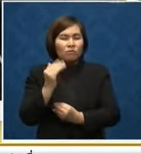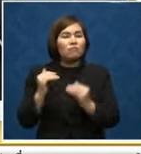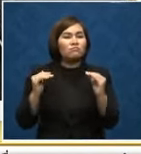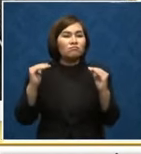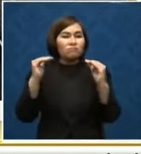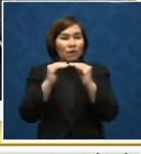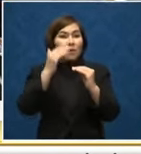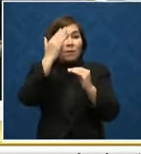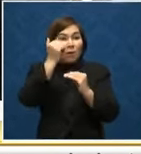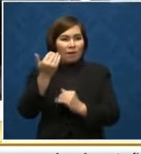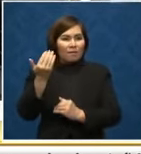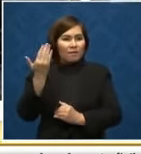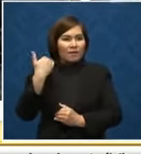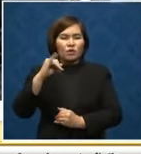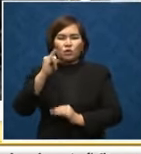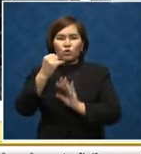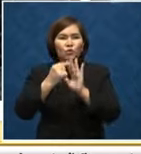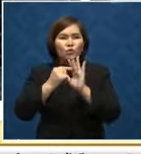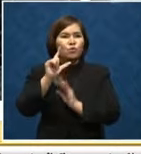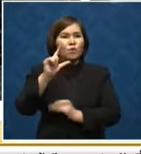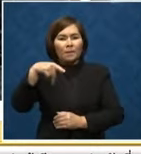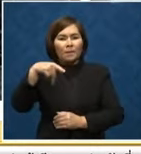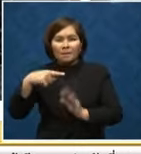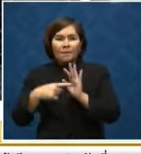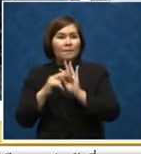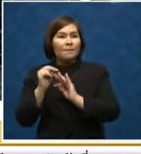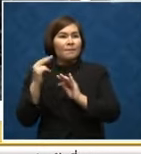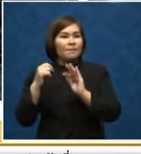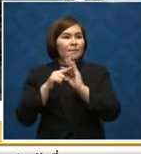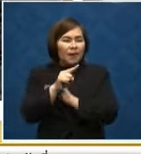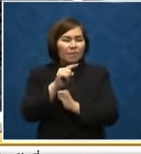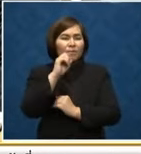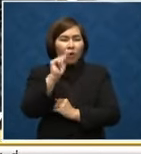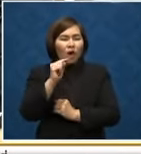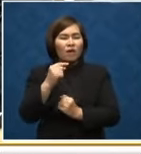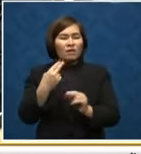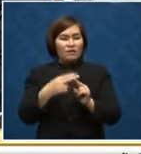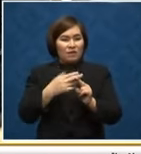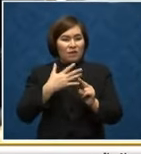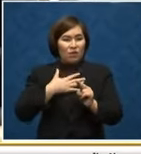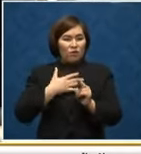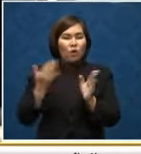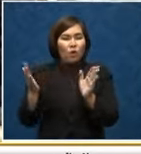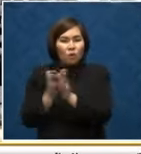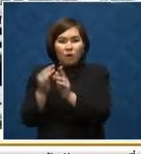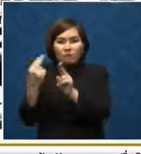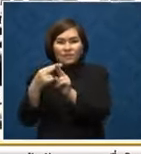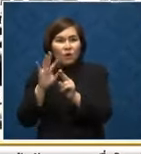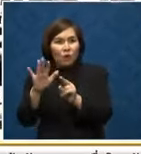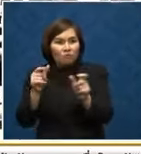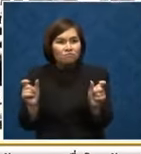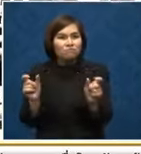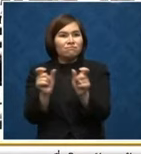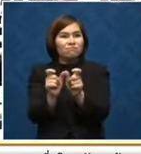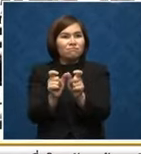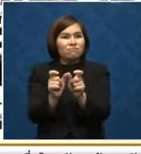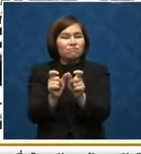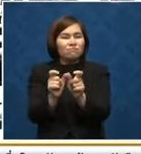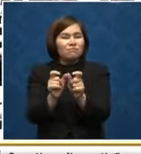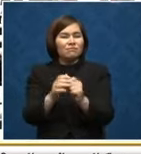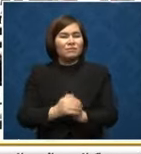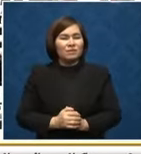งที่คุณจุลพันธ์อมรวิวัฒน์ได้รวมชื่อผมกับคุณณัฐพงษ์เรืองปัญญาวุฒิเป็นชื่อเดียวกันครับในฐานะที่คุ